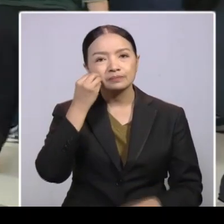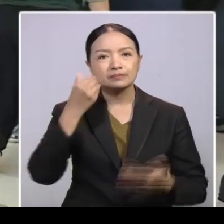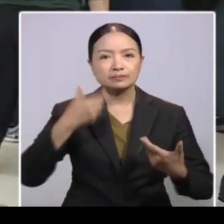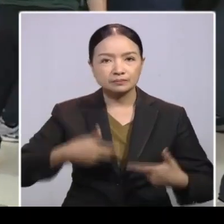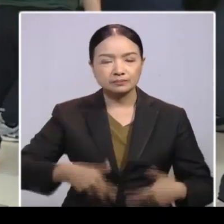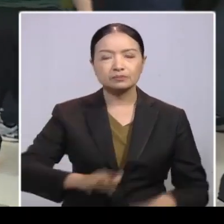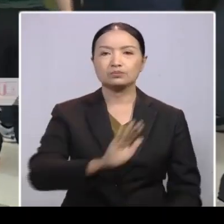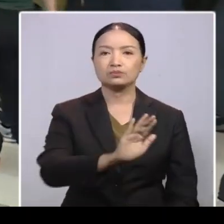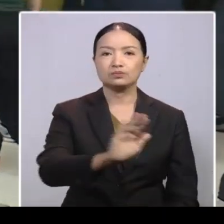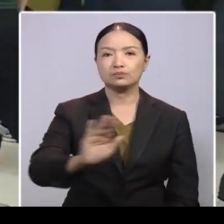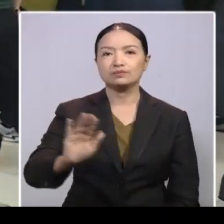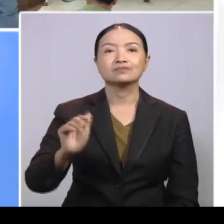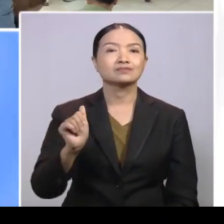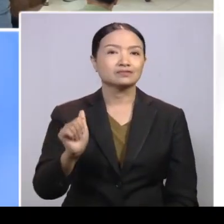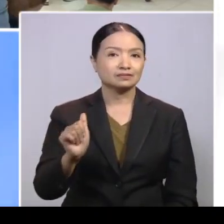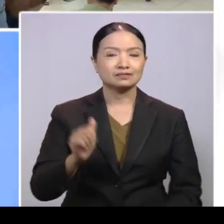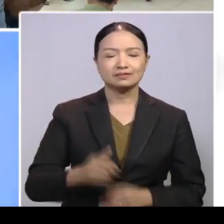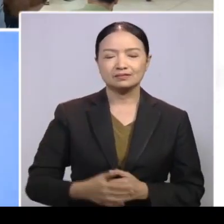นะครับ